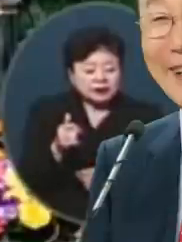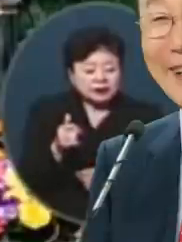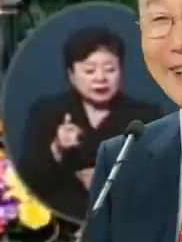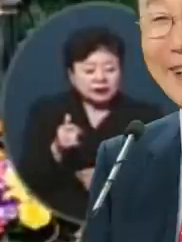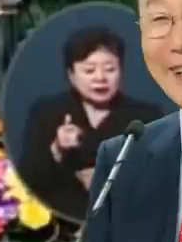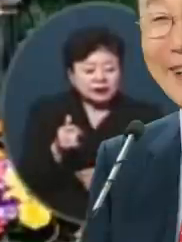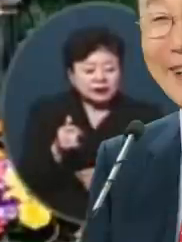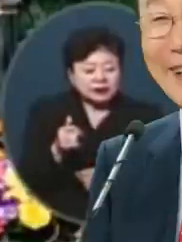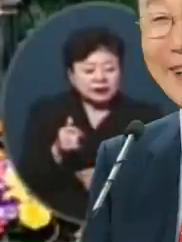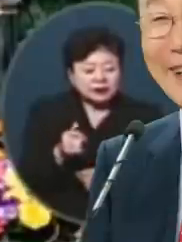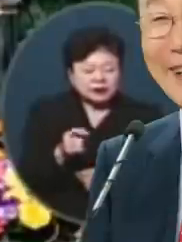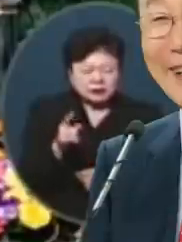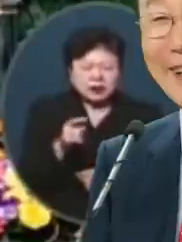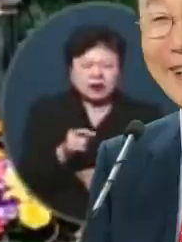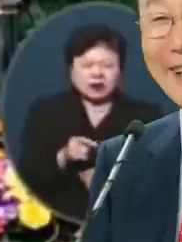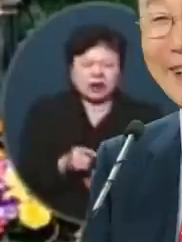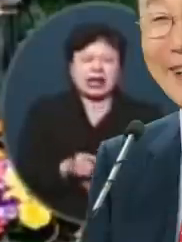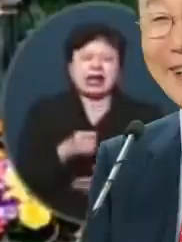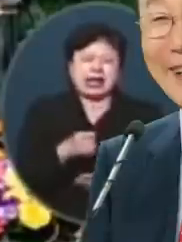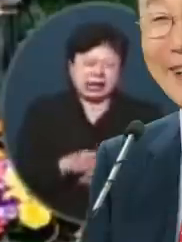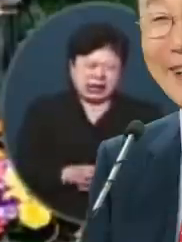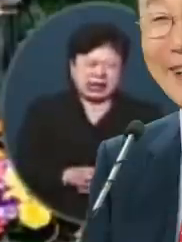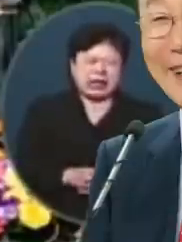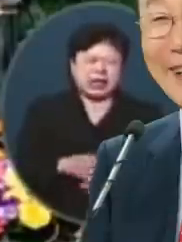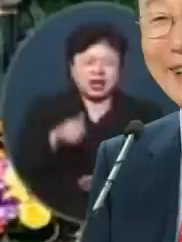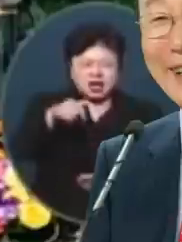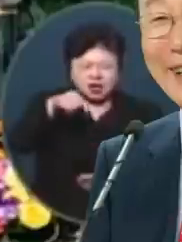뭐 못났어 그랬구나